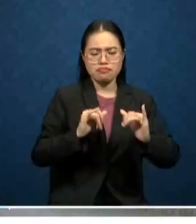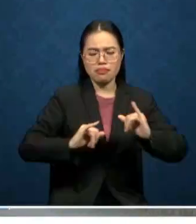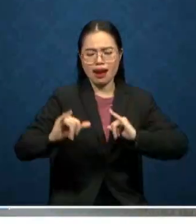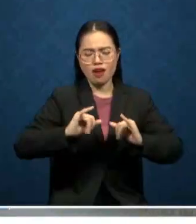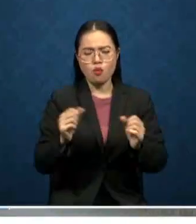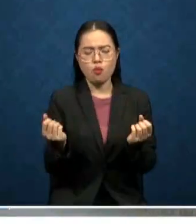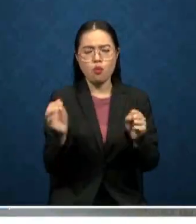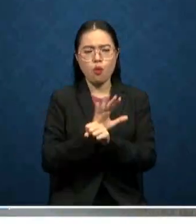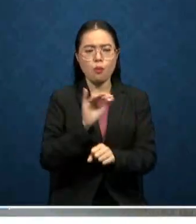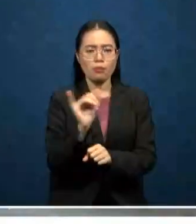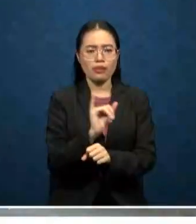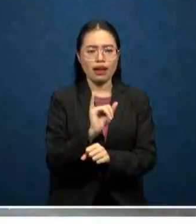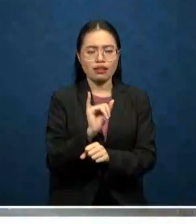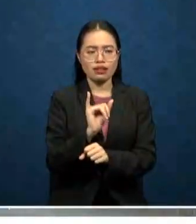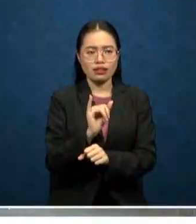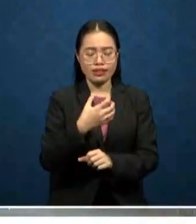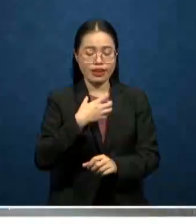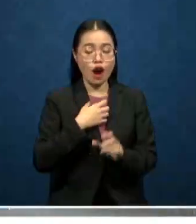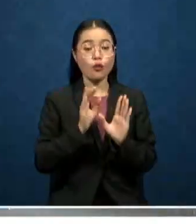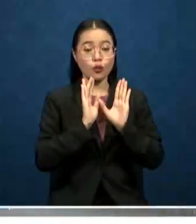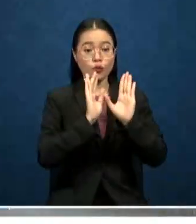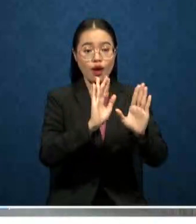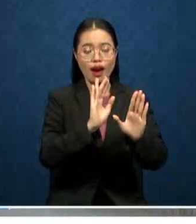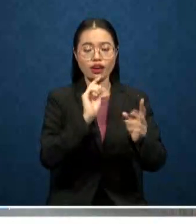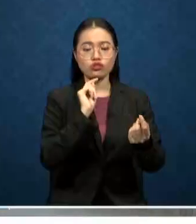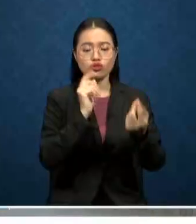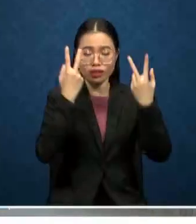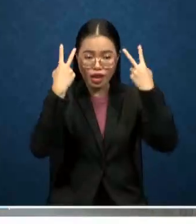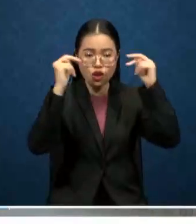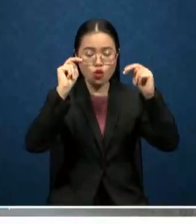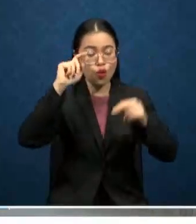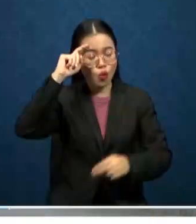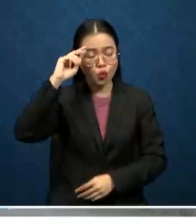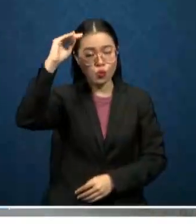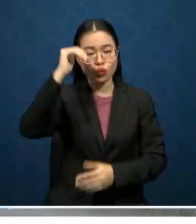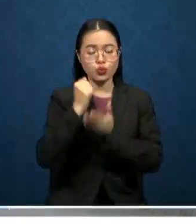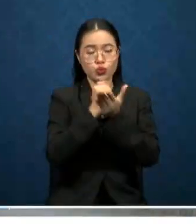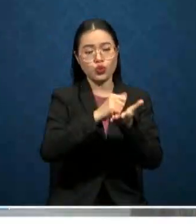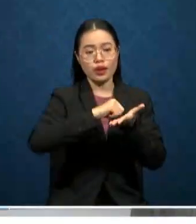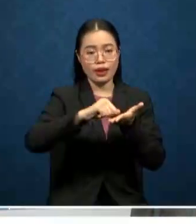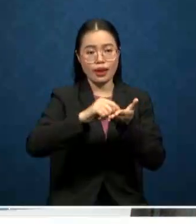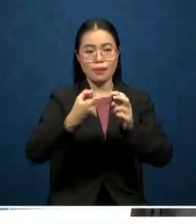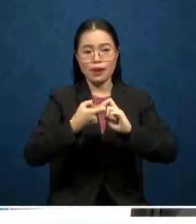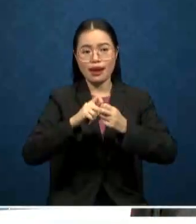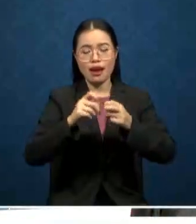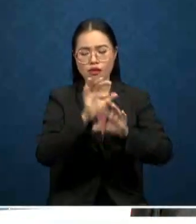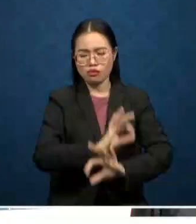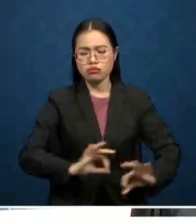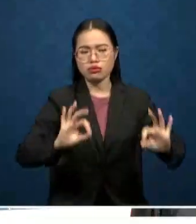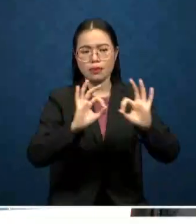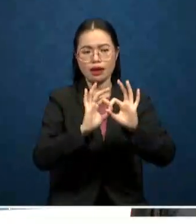ครบเพราะฉะนั้นขอฝากท่านประธานถึงนายกรัฐมนตรีแก้ปัญหาเพื่อให้เป็นวาระแห่งชาติขอบคุณท่าน